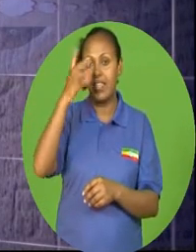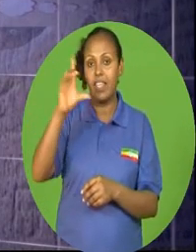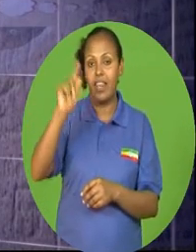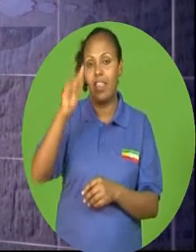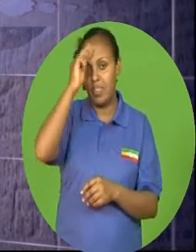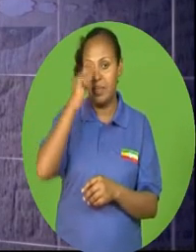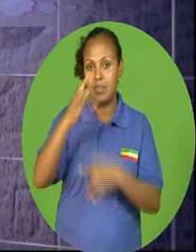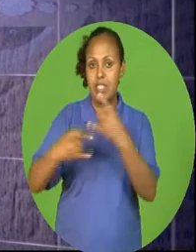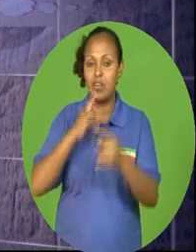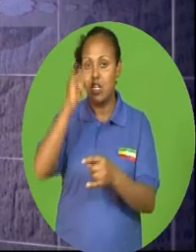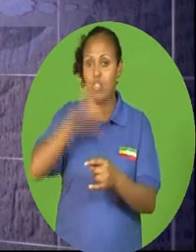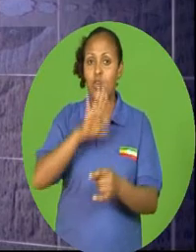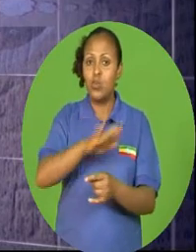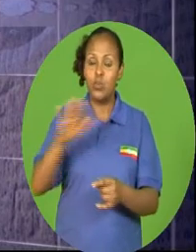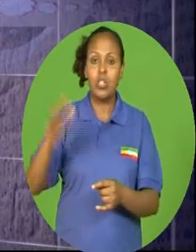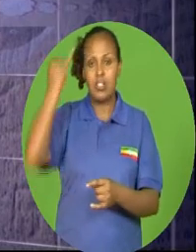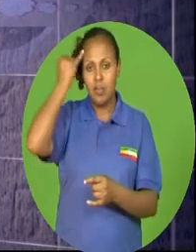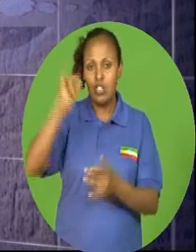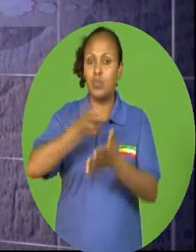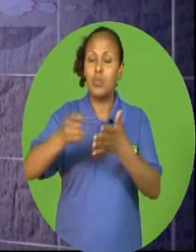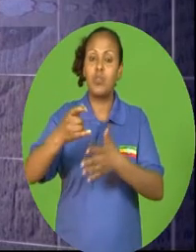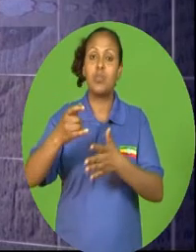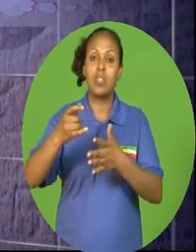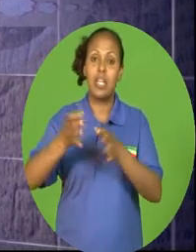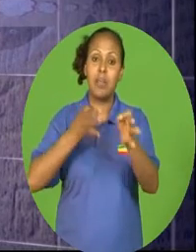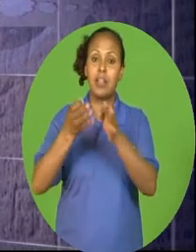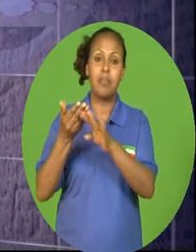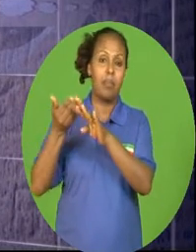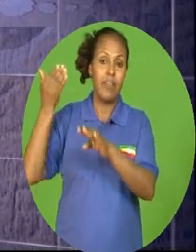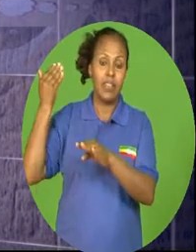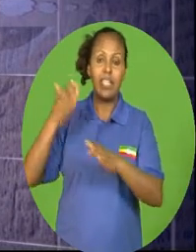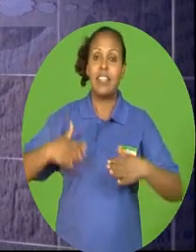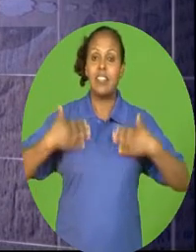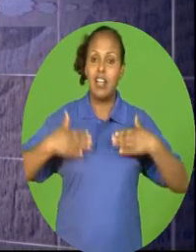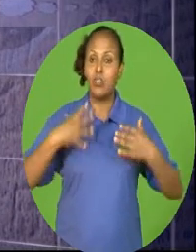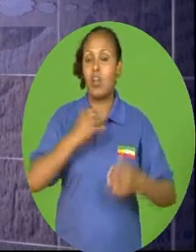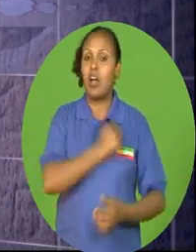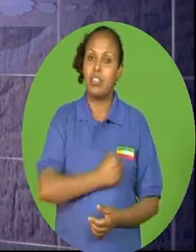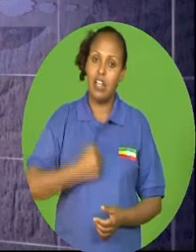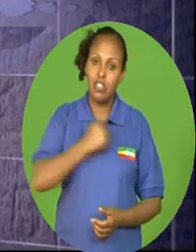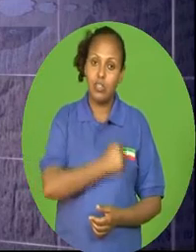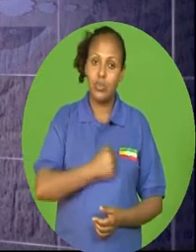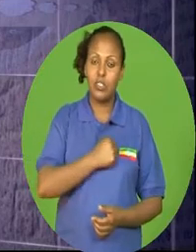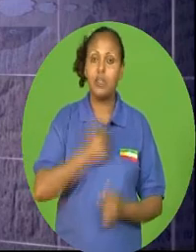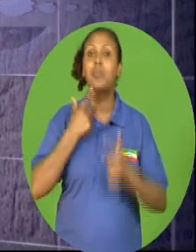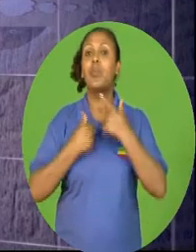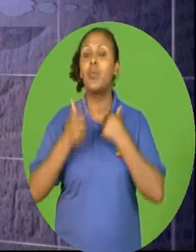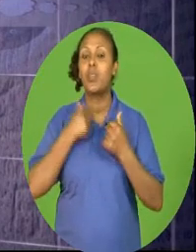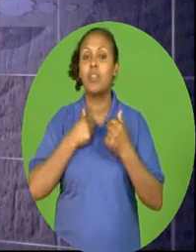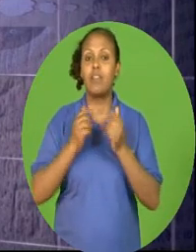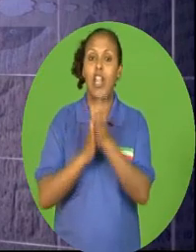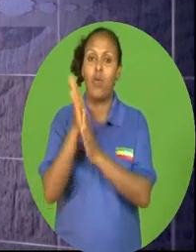ዘር ነው። የሰው ልጆች ሐሳባቸውን በጽሑፍ መግለጽ ከመጀመራቸው በፊት ደስታቸውንና ሀዘናቸውን